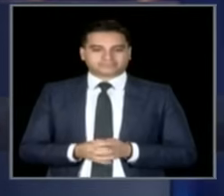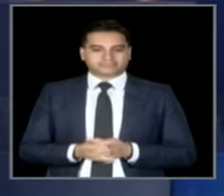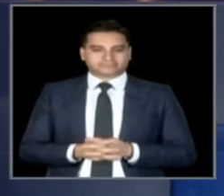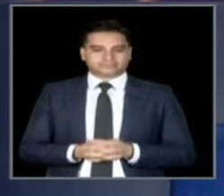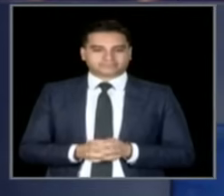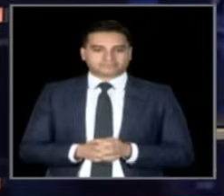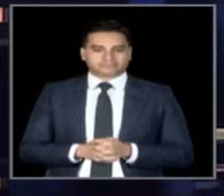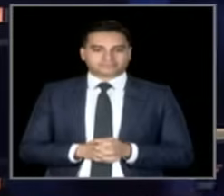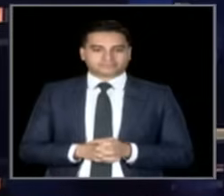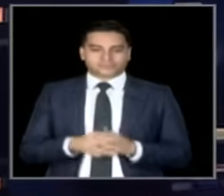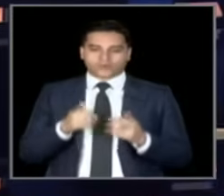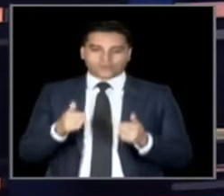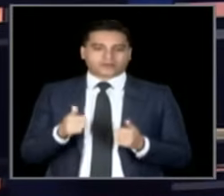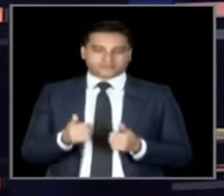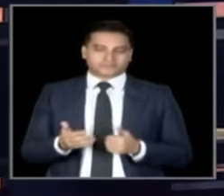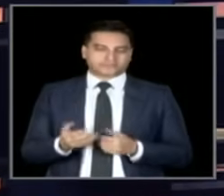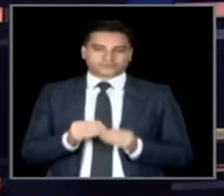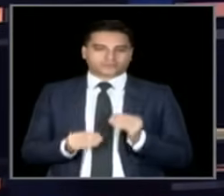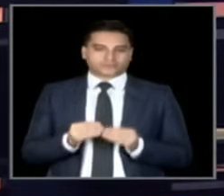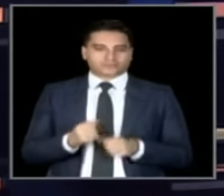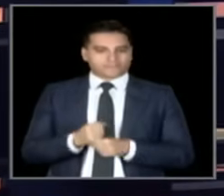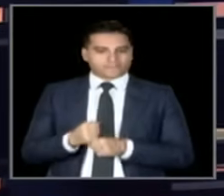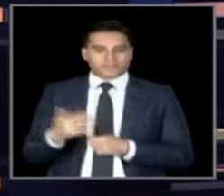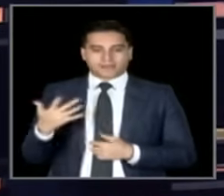كويس فضل